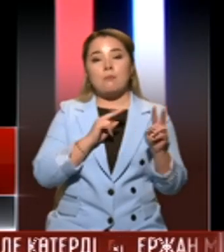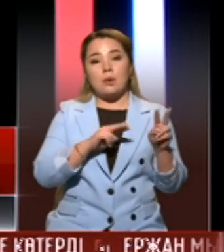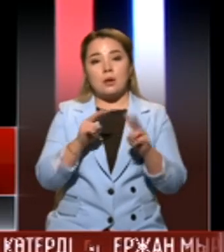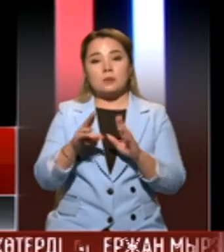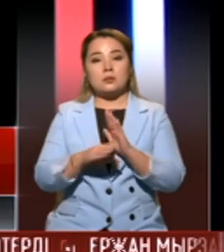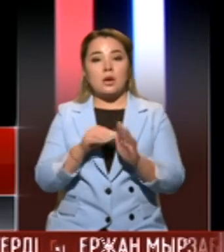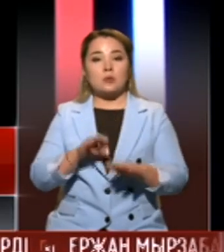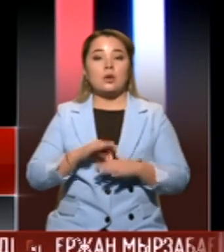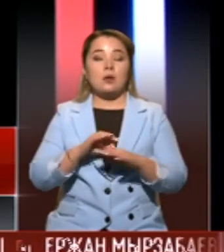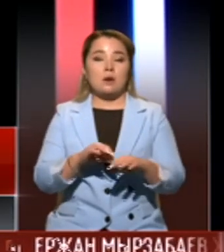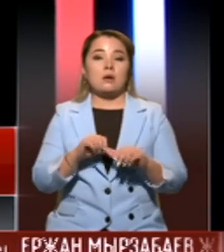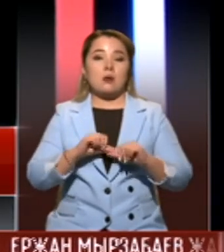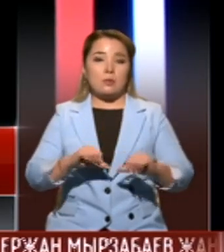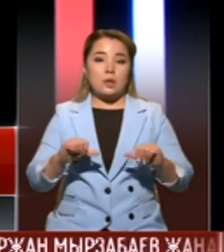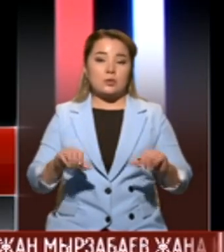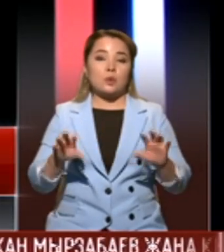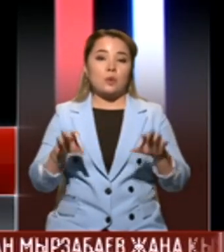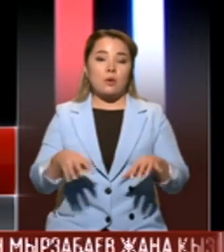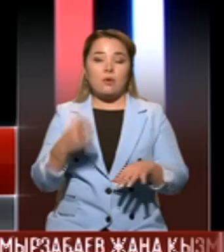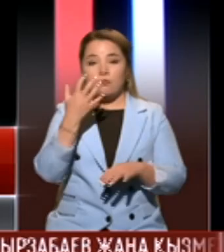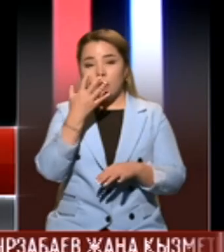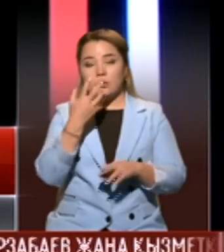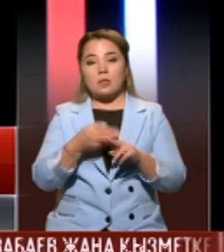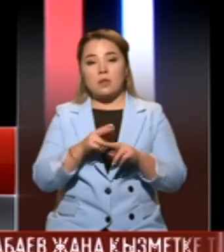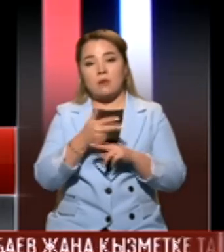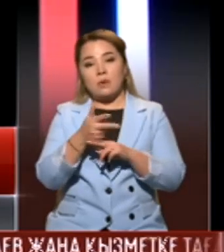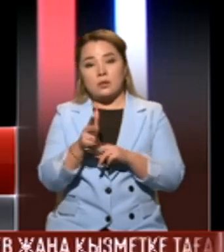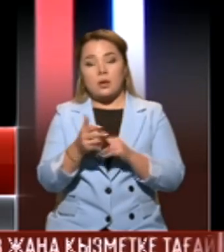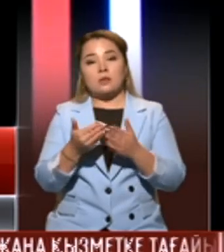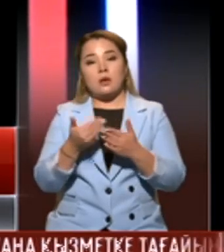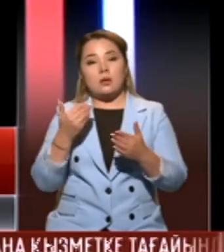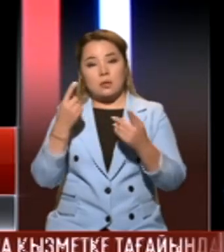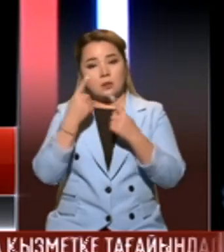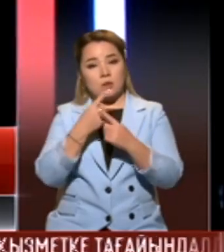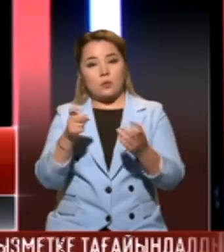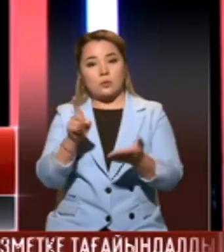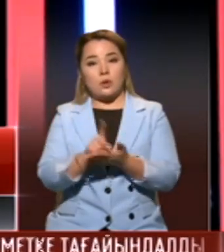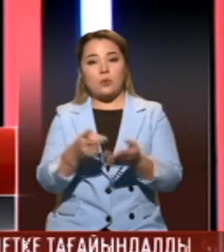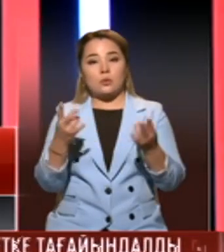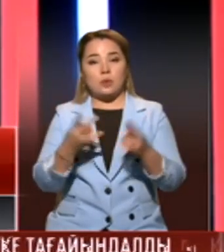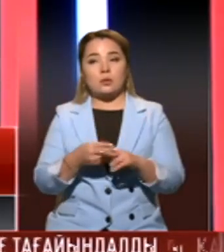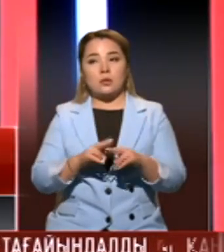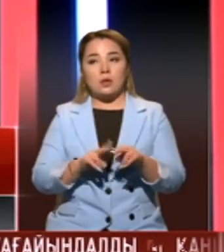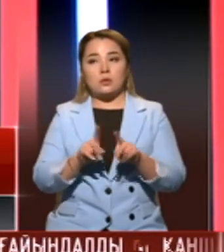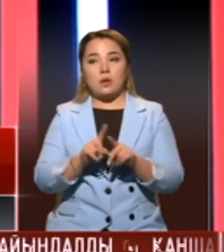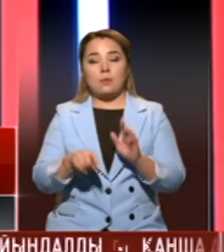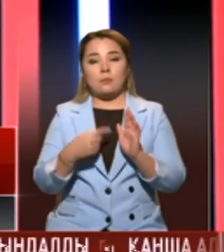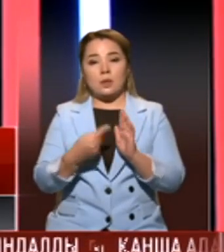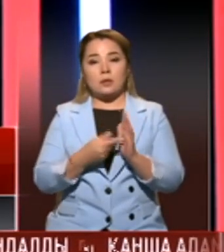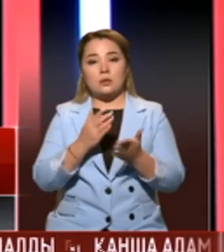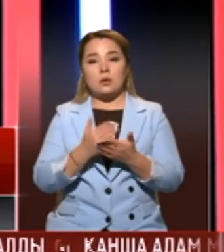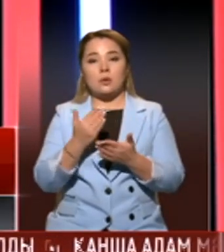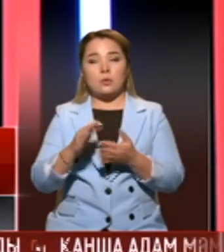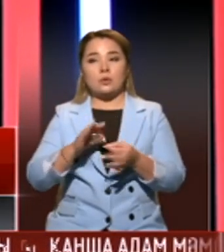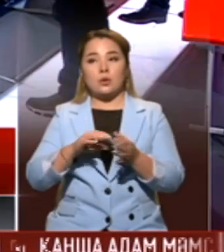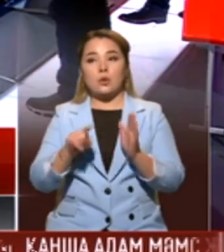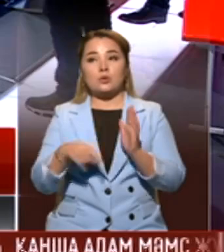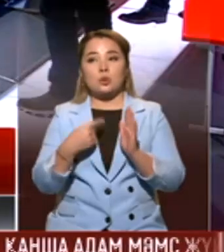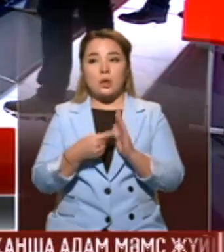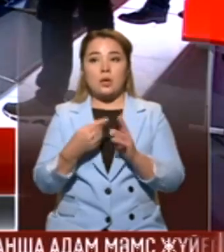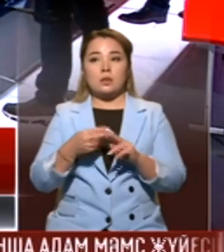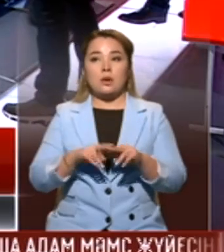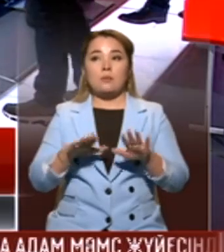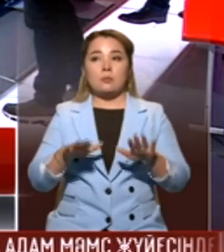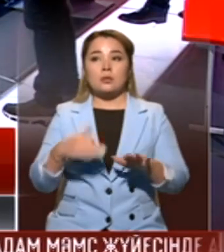сайлау комиссиясының төрағасын фото мен видеоға түсіретініне алдын ала ескертуі керек дейді. Ең түйткілді мәселеде, түйткілді сұрақта осы